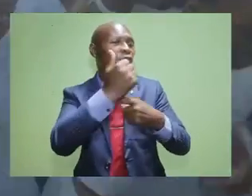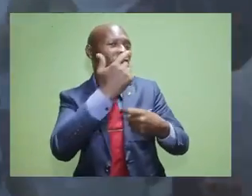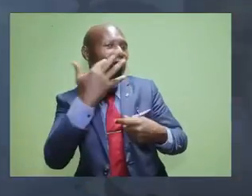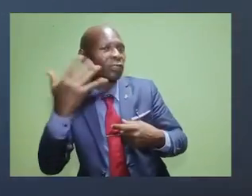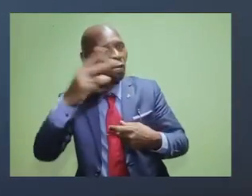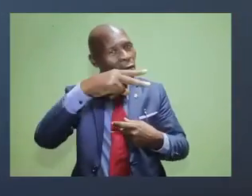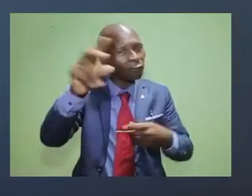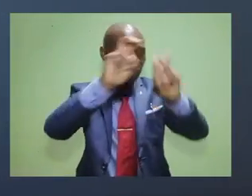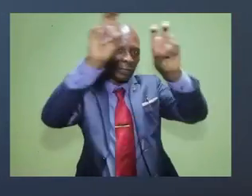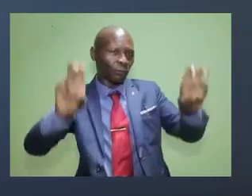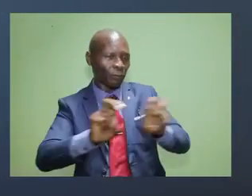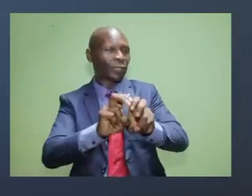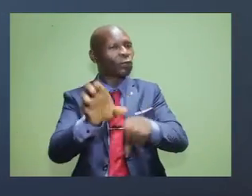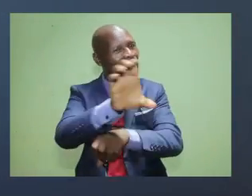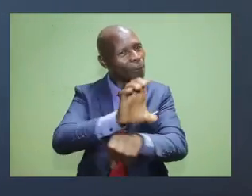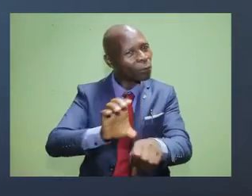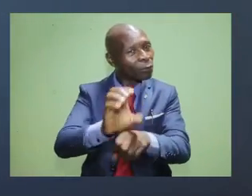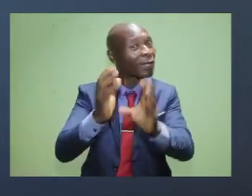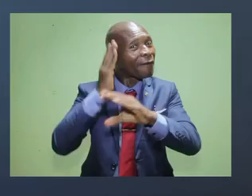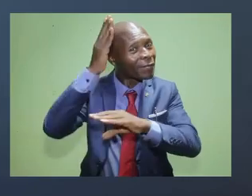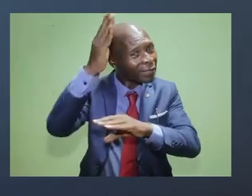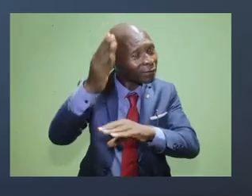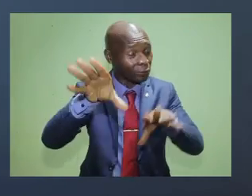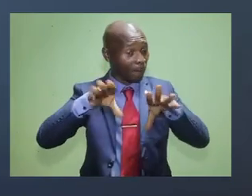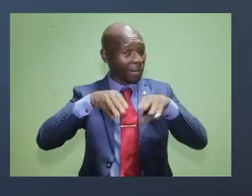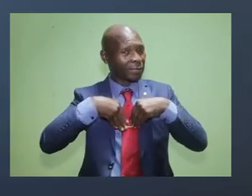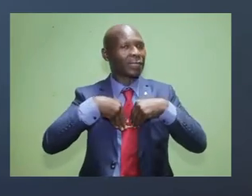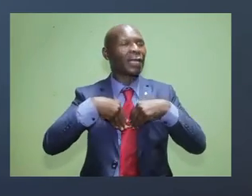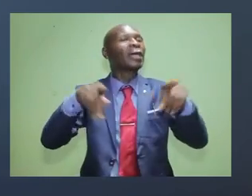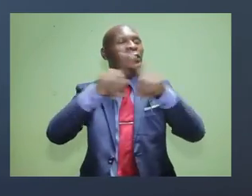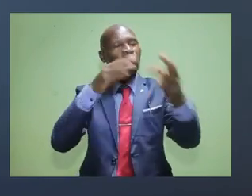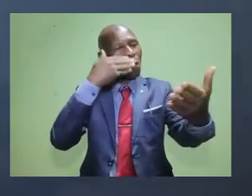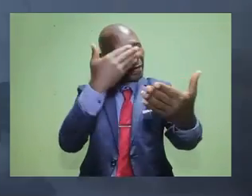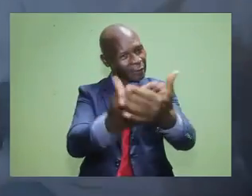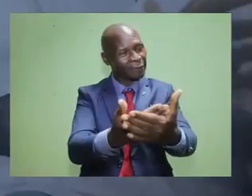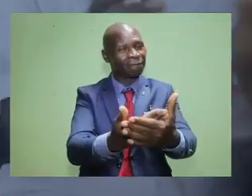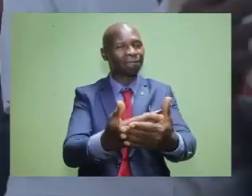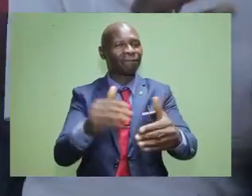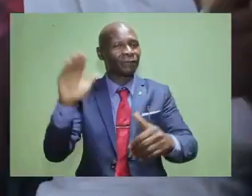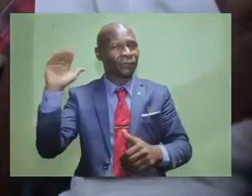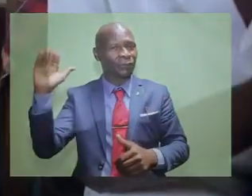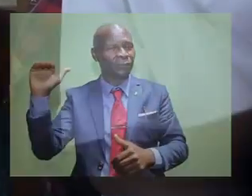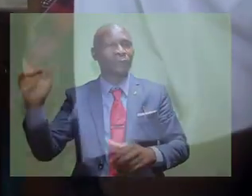Félicitations à vous, diplômés du Cameroun. L'avenir vous appartient. Je vous remercie.